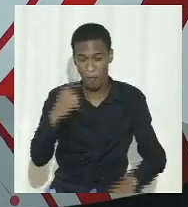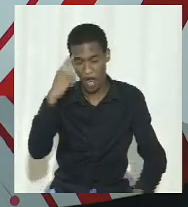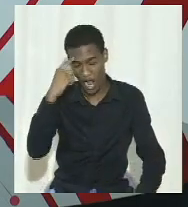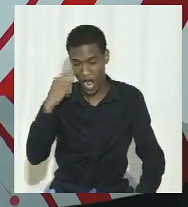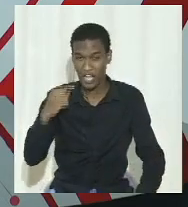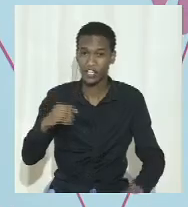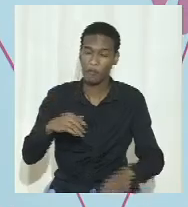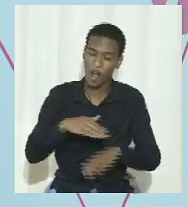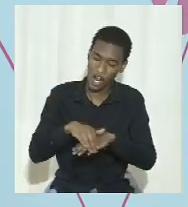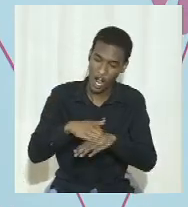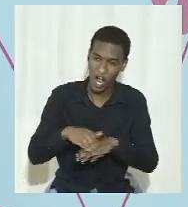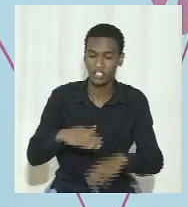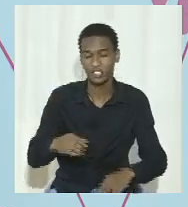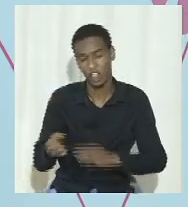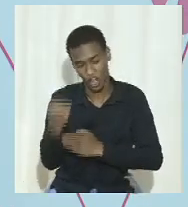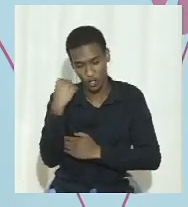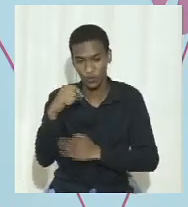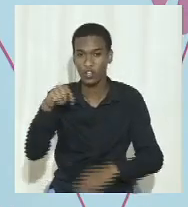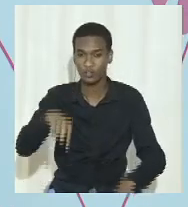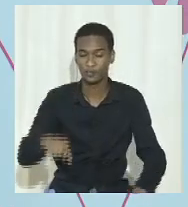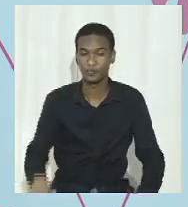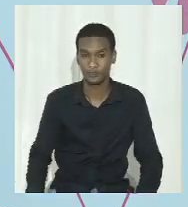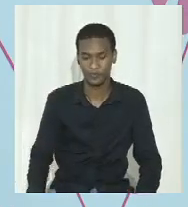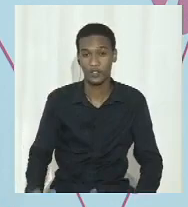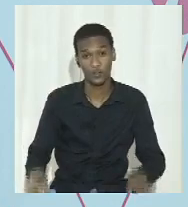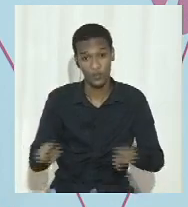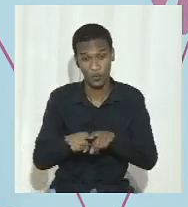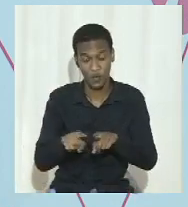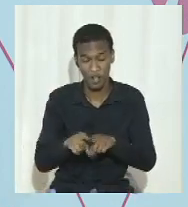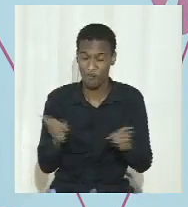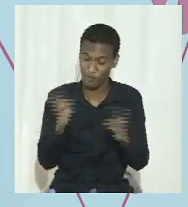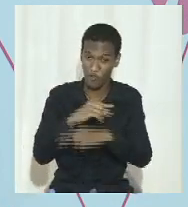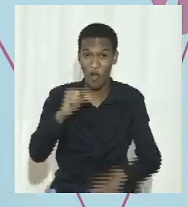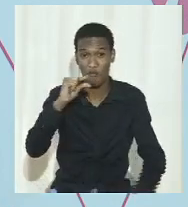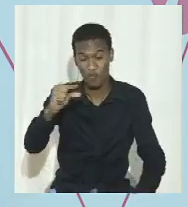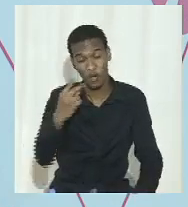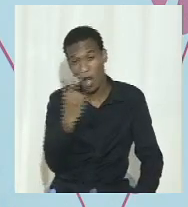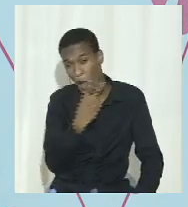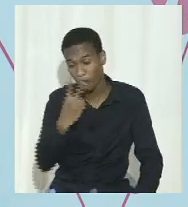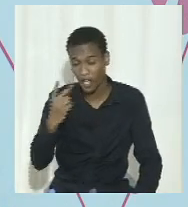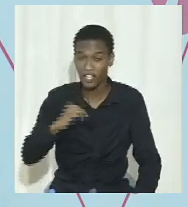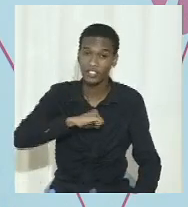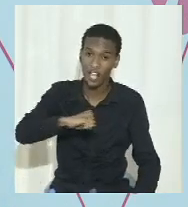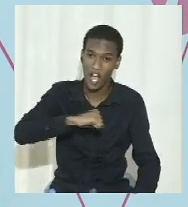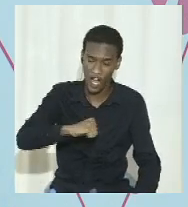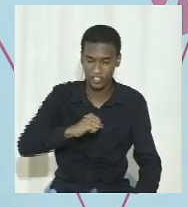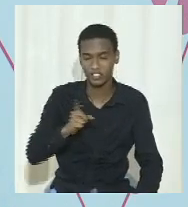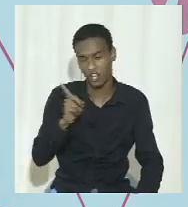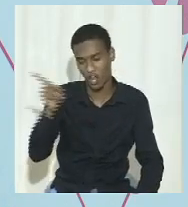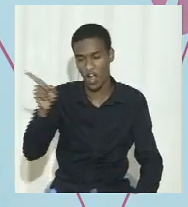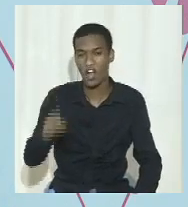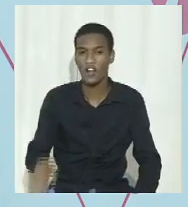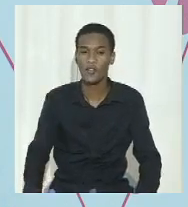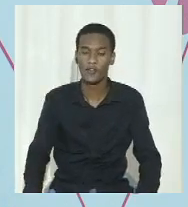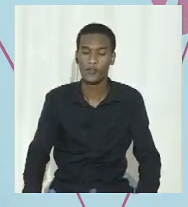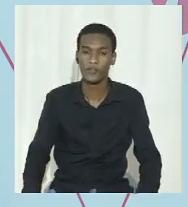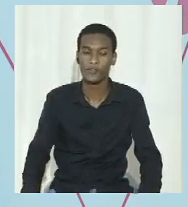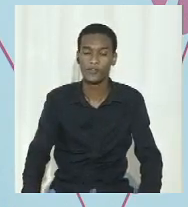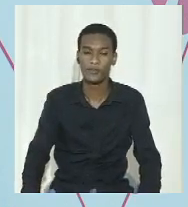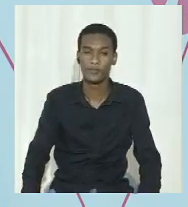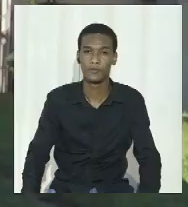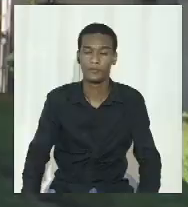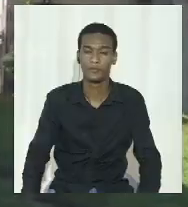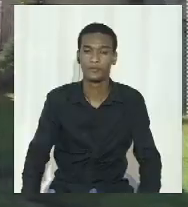arakasa. Kendrena ihany koa ny anamorana ny fitadiavana asa. Mampafantatra misy kokoa ny amin'izay Fitsoa Andriamasiarivelo sy Tantely